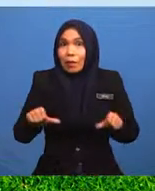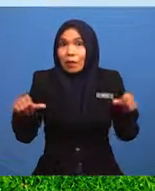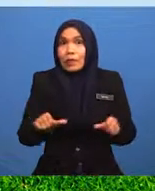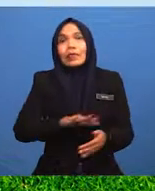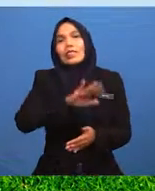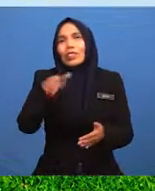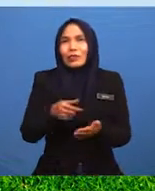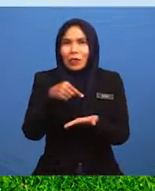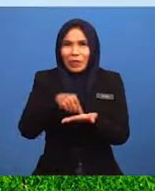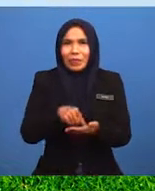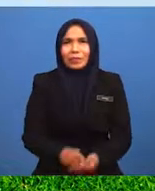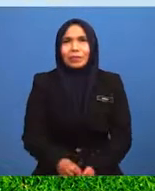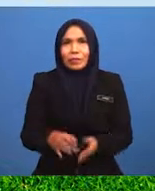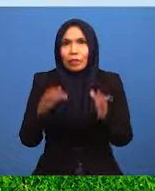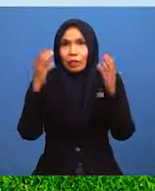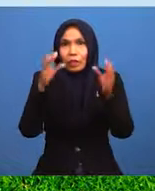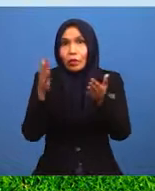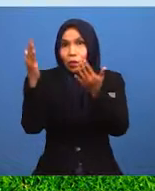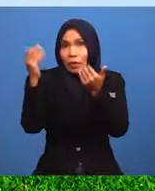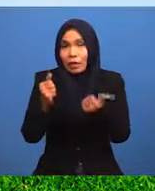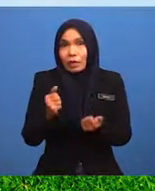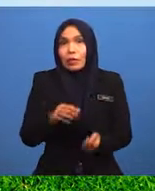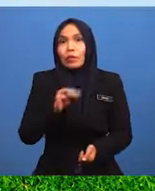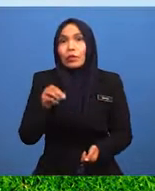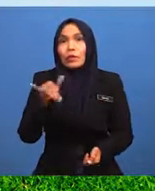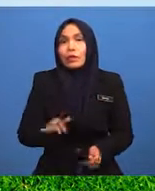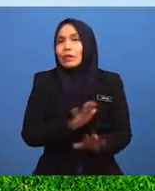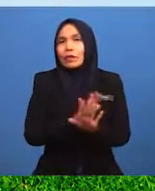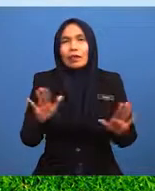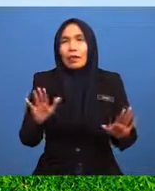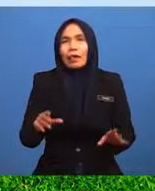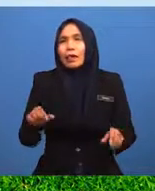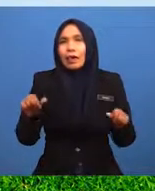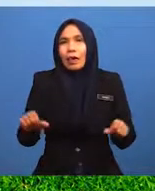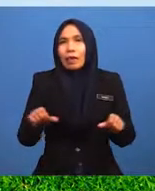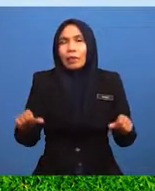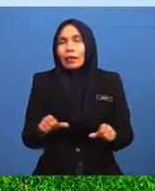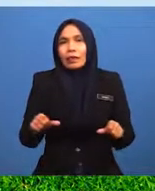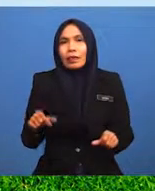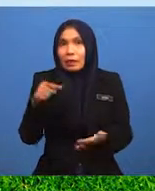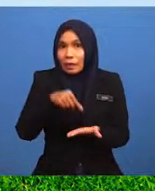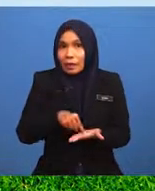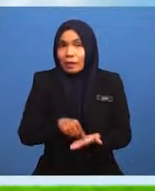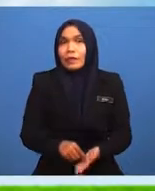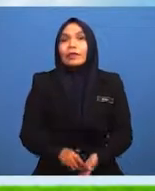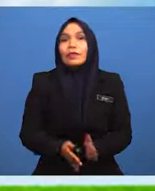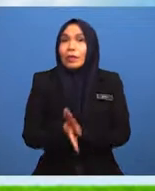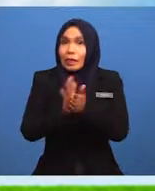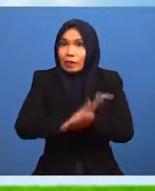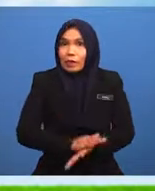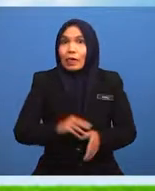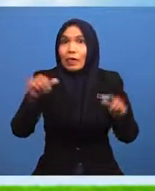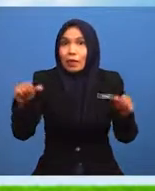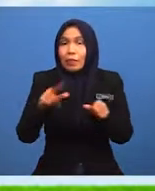yang tidak mengamalkan amalan ini, jadikan amalan mulai sekarang.